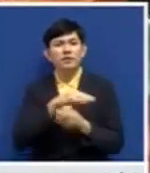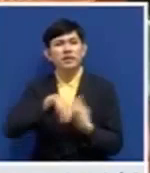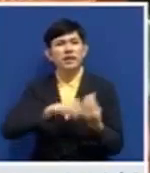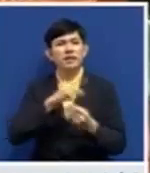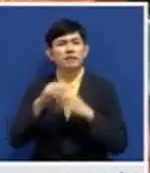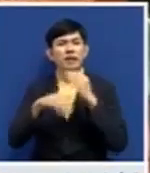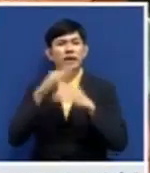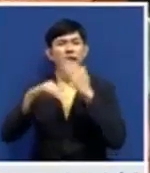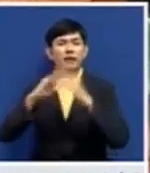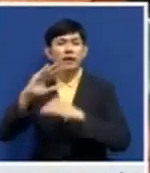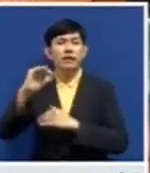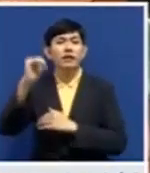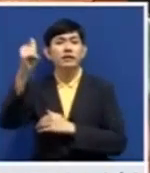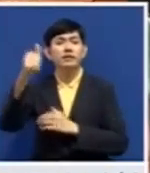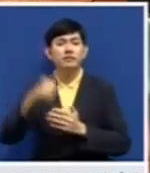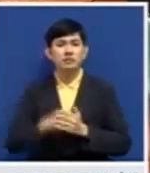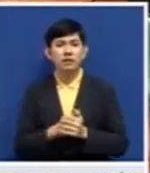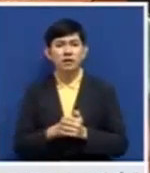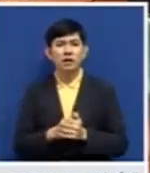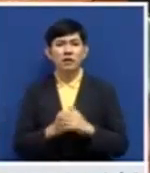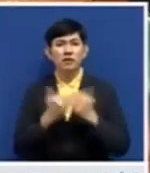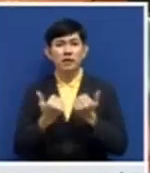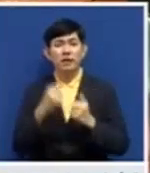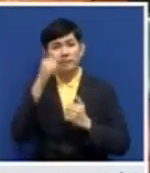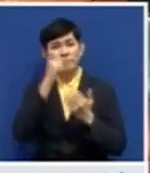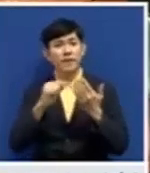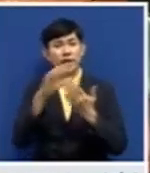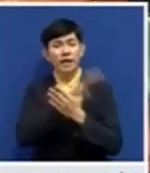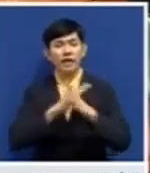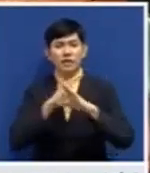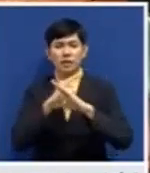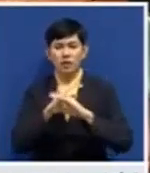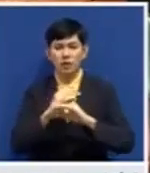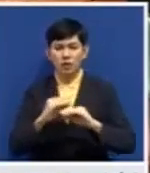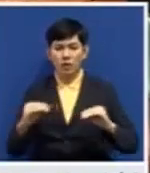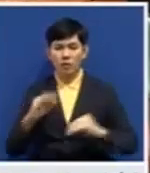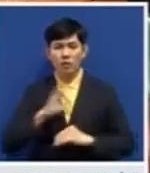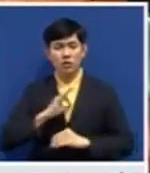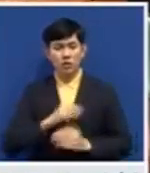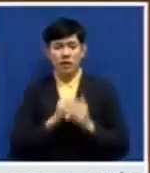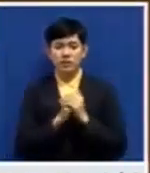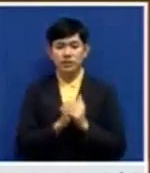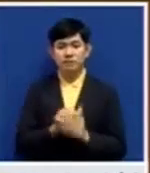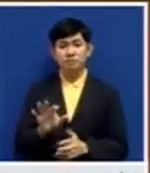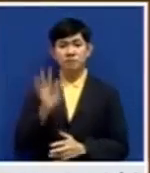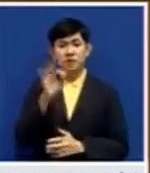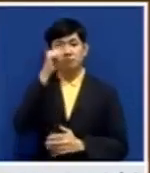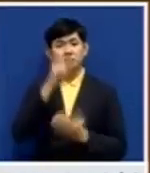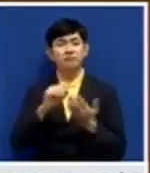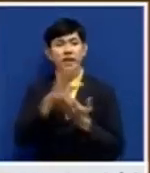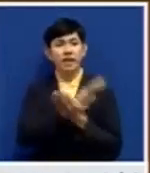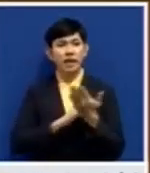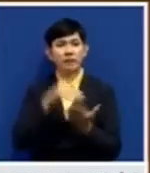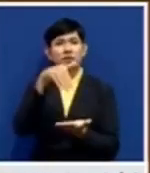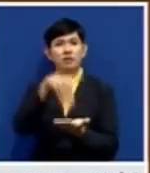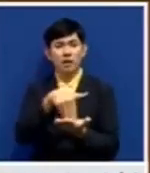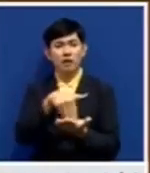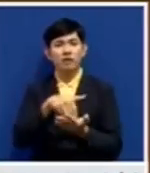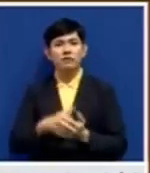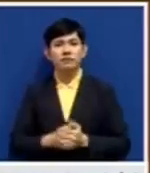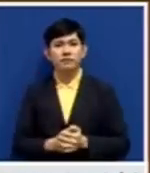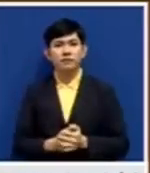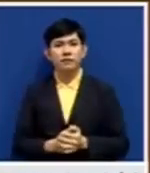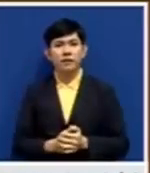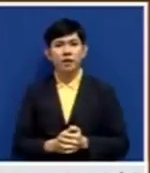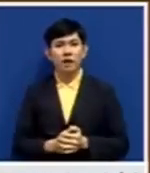ดีขึ้นนี่แหละไอ้ความสงบที่เรามีนี่แหละที่ทำให้จีนเนี่ยเลือกเราเป็นศูนย์กลางเข